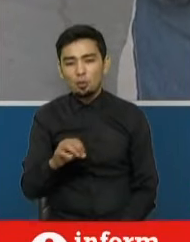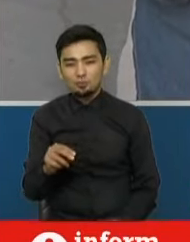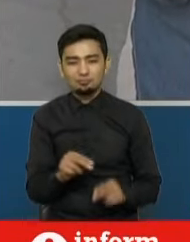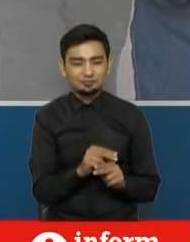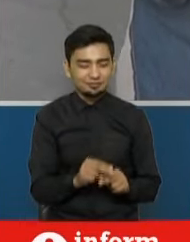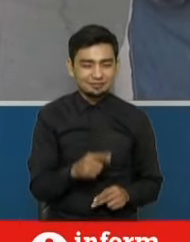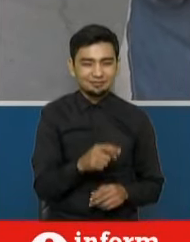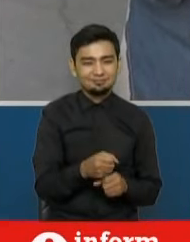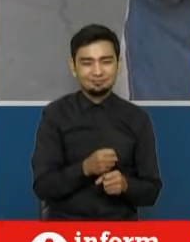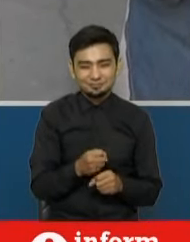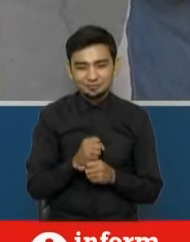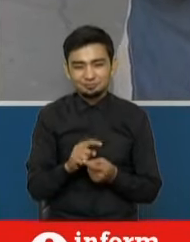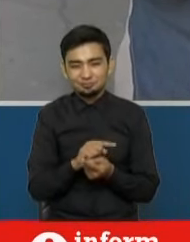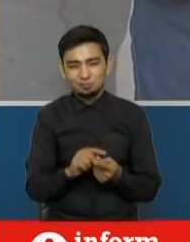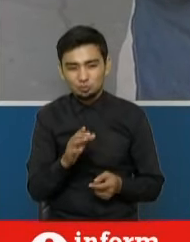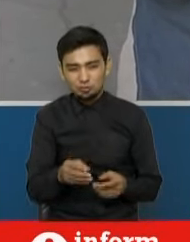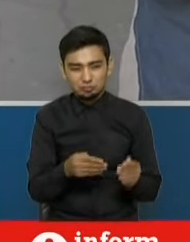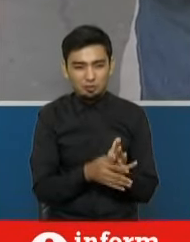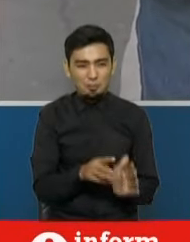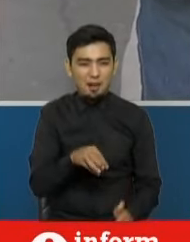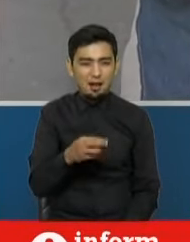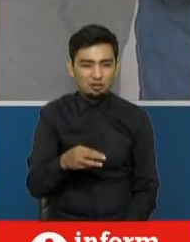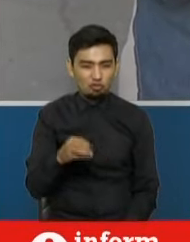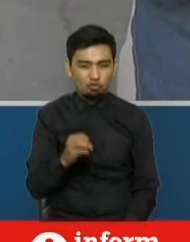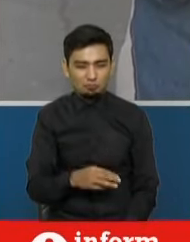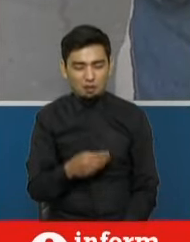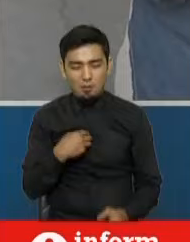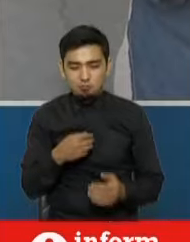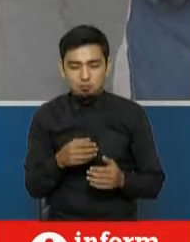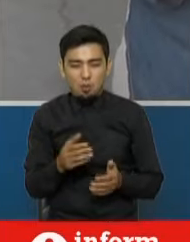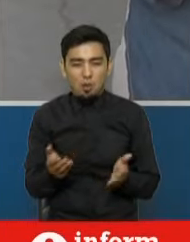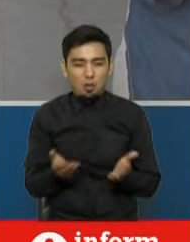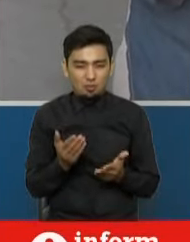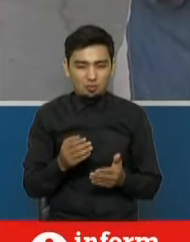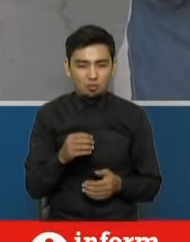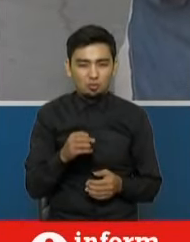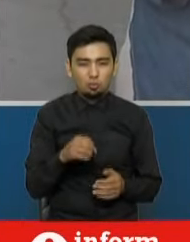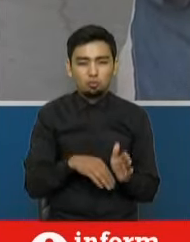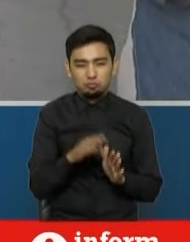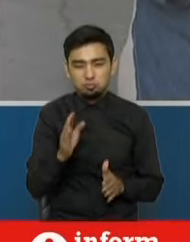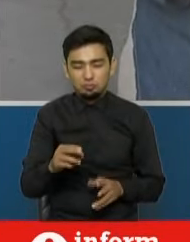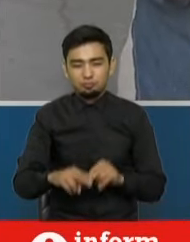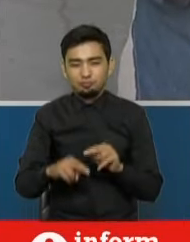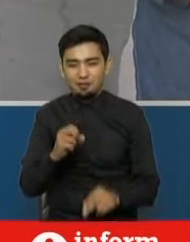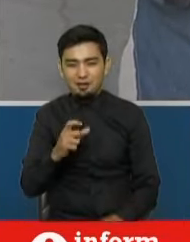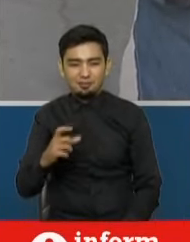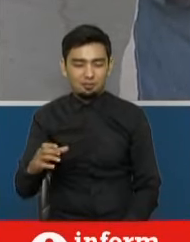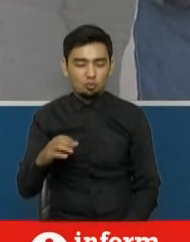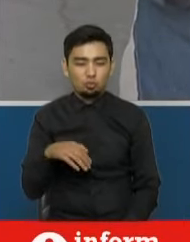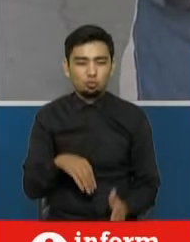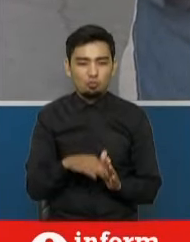и модернизации, которые обойдутся в миллиарды тенге, проще построить атомную электростанцию. К тому же Казахстан